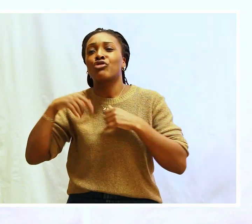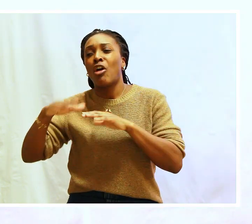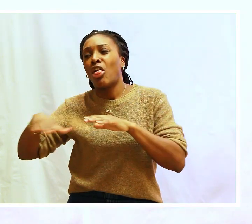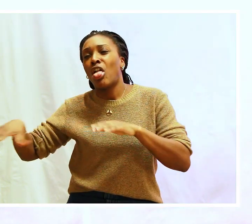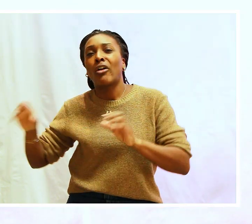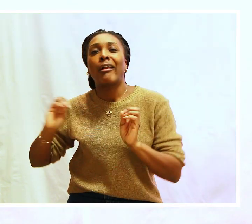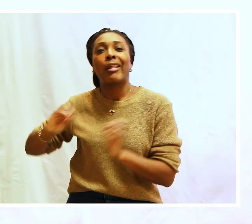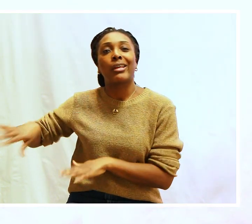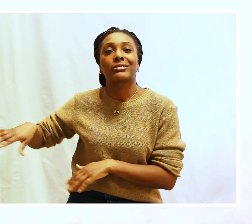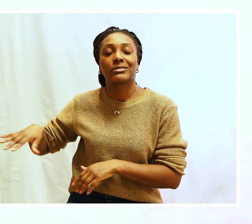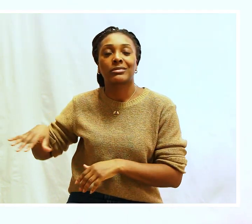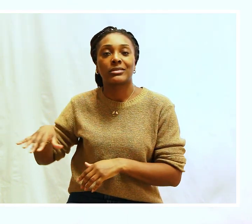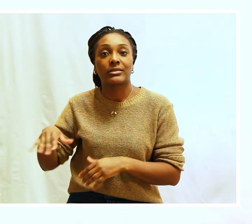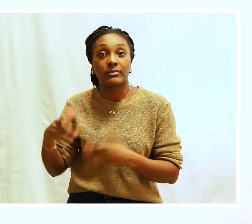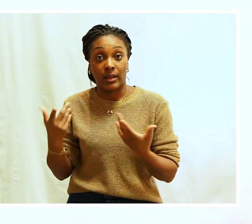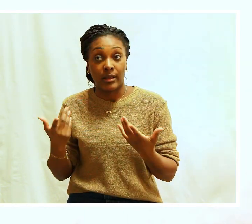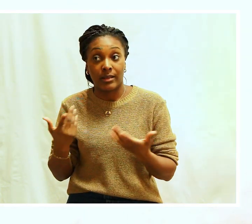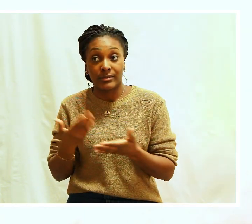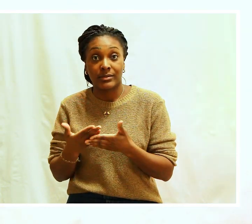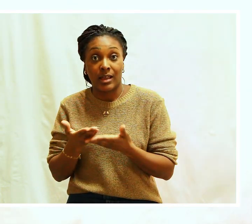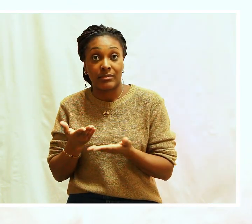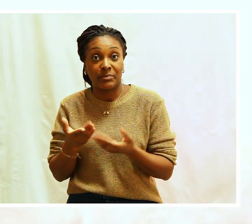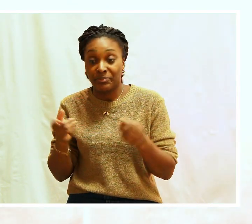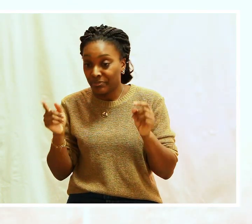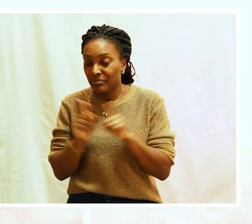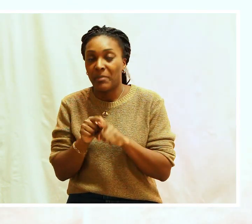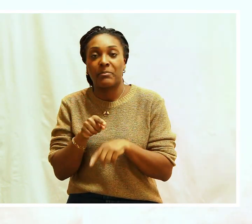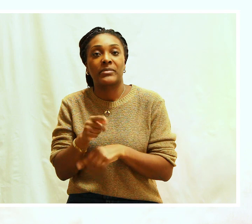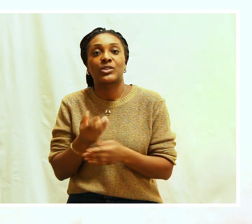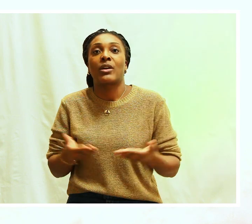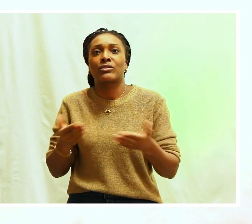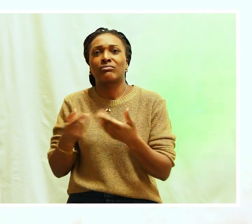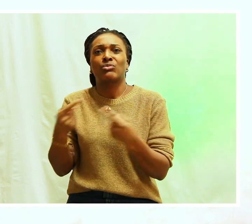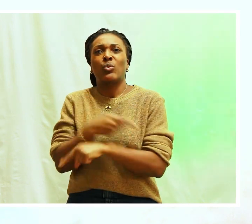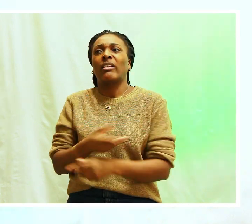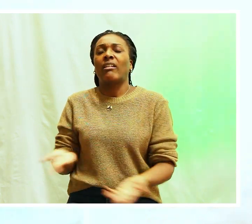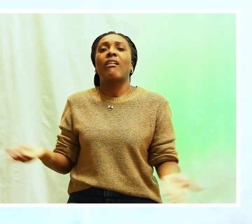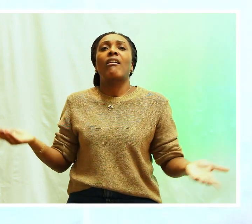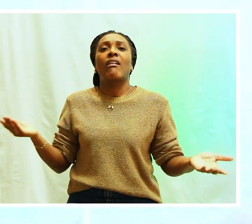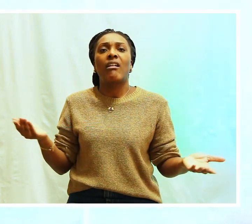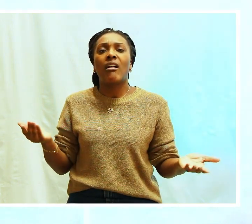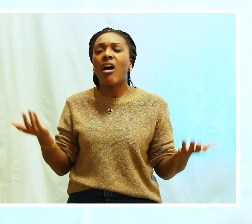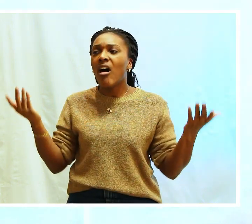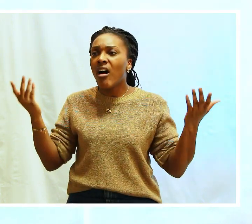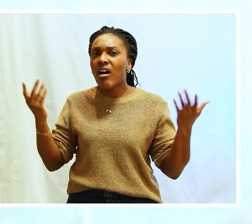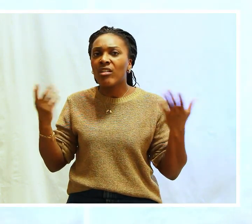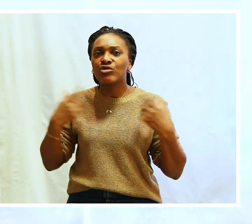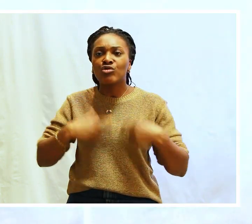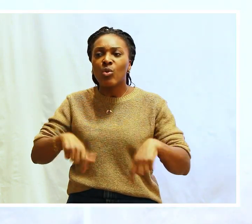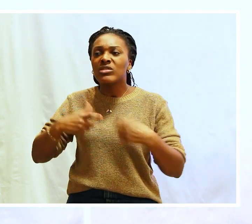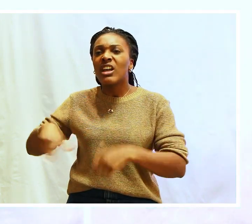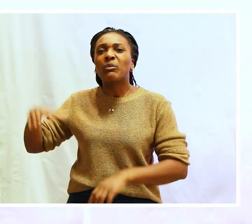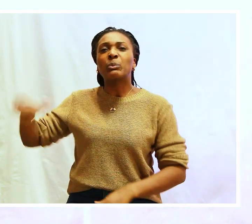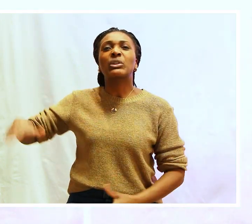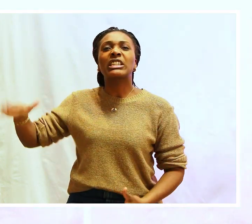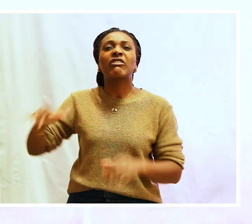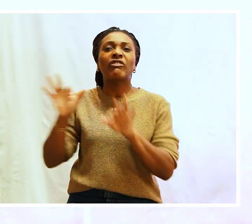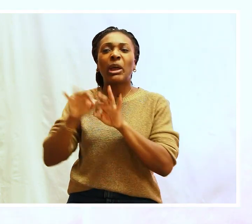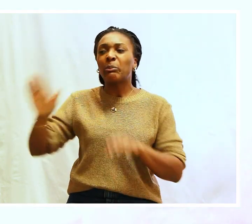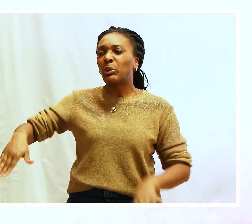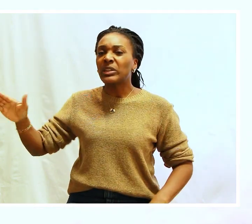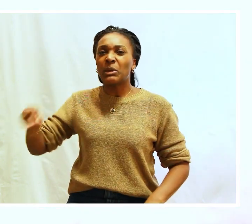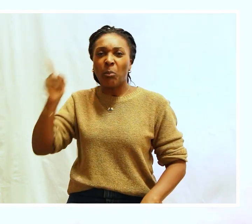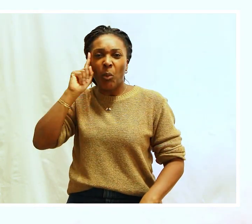les laisse de côté. Là, c'est exactement ça dans leur état d'esprit. Ils se disent, Joseph, il est parmi les plus jeunes, il ne devrait pas avoir